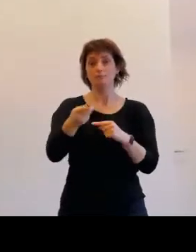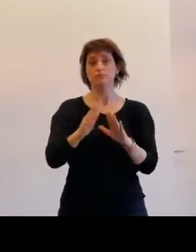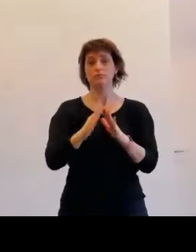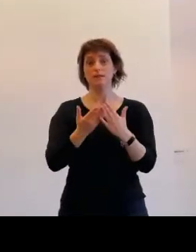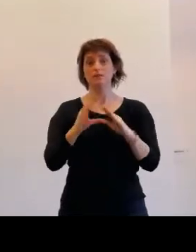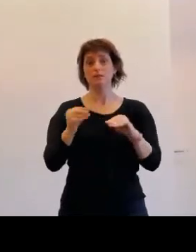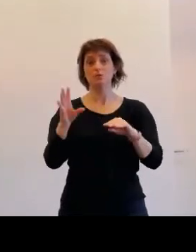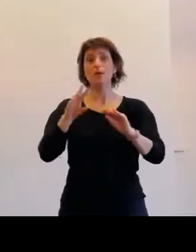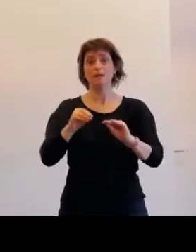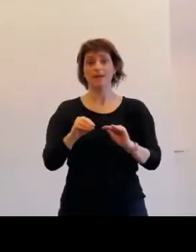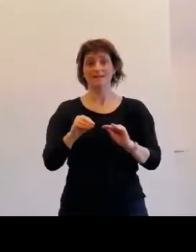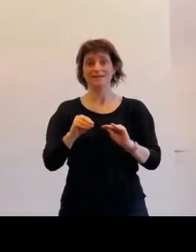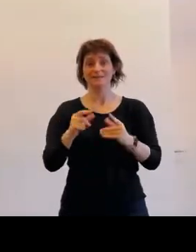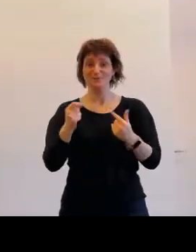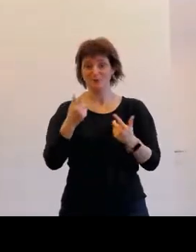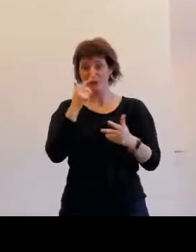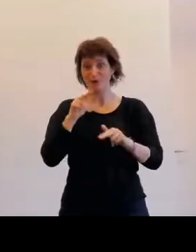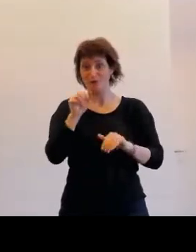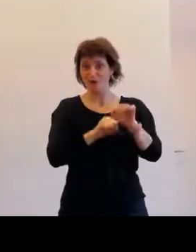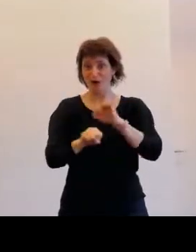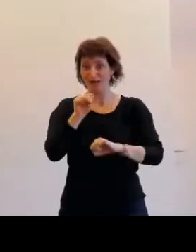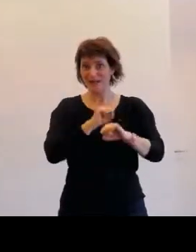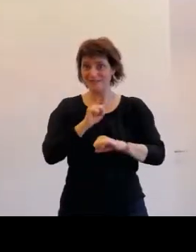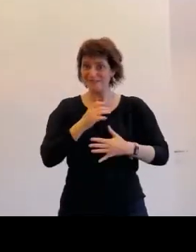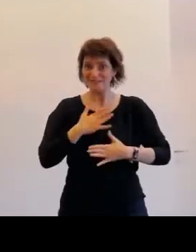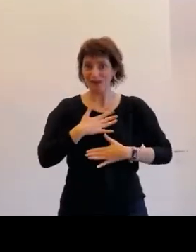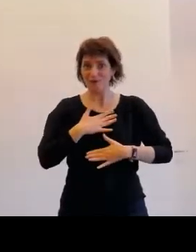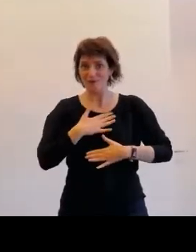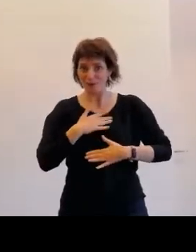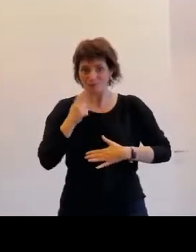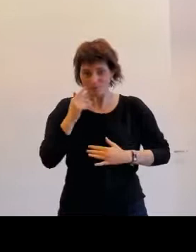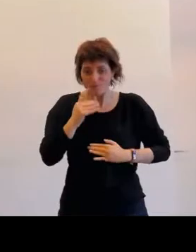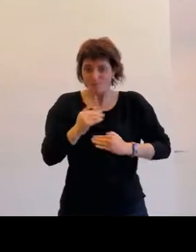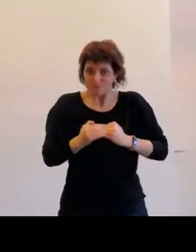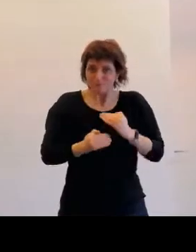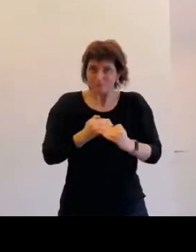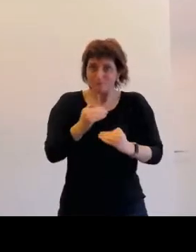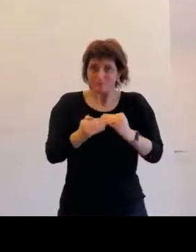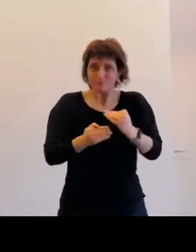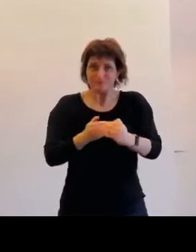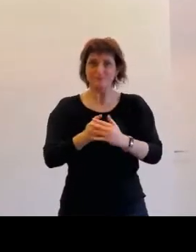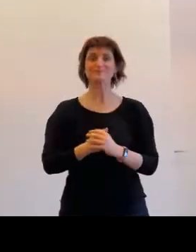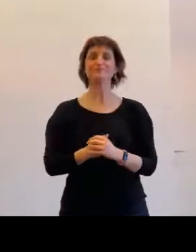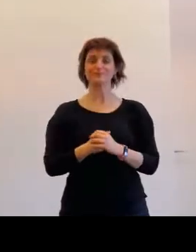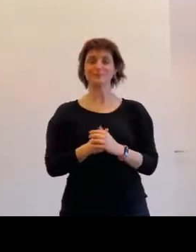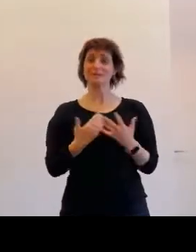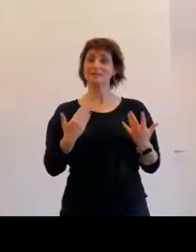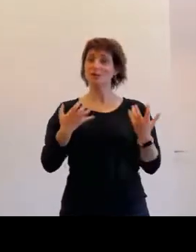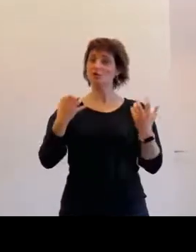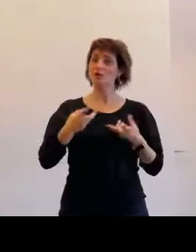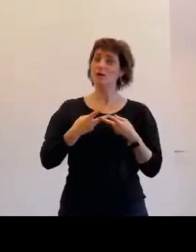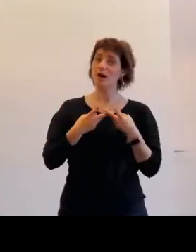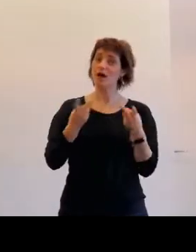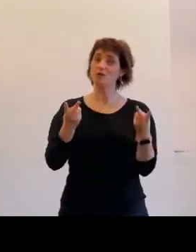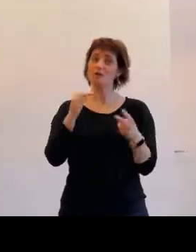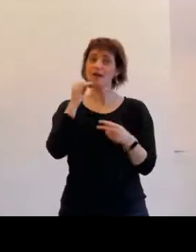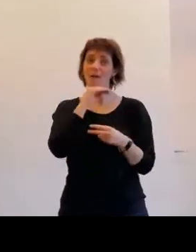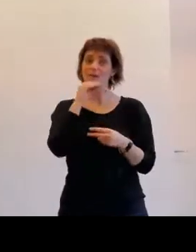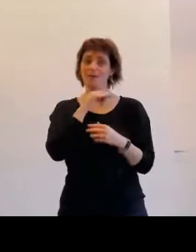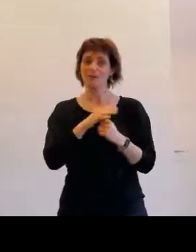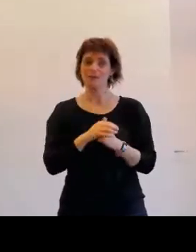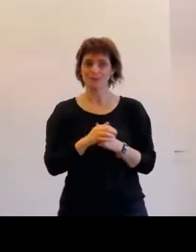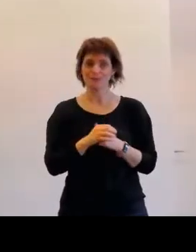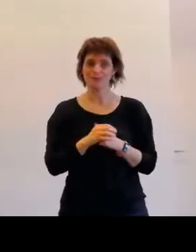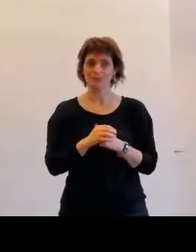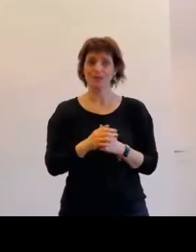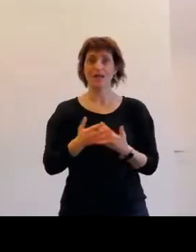réjouissons toutes et tous par avance de voir se mettre en place. Voilà ce que je voulais vous dire rapidement à l'ouverture de nos travaux.